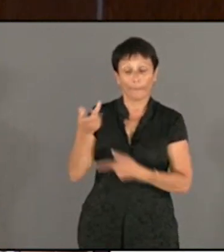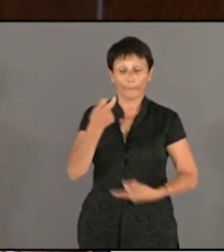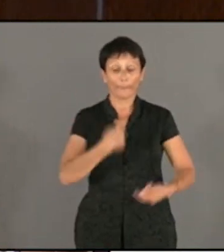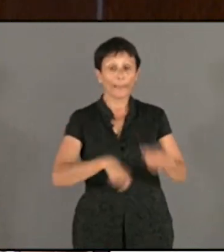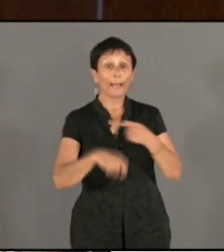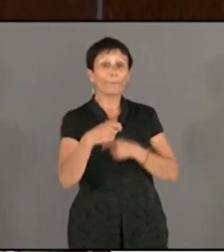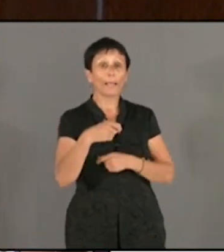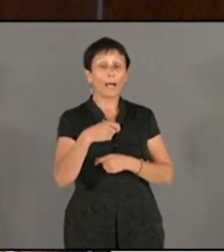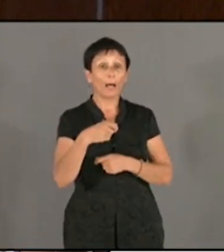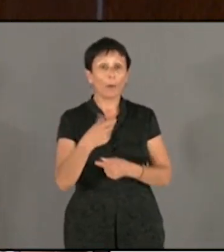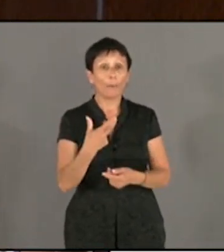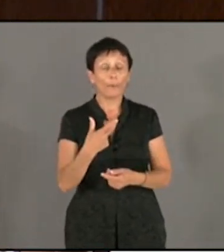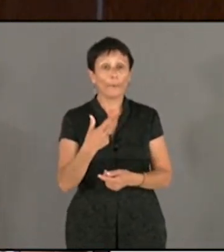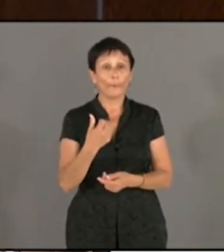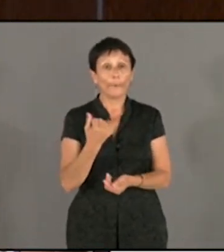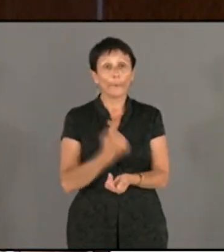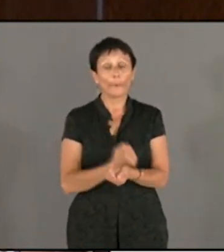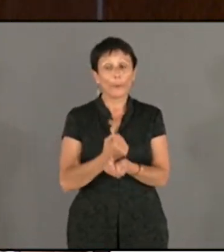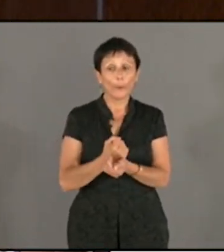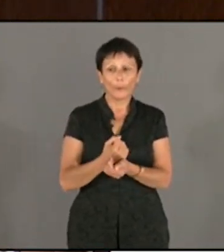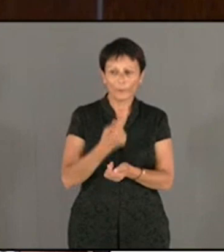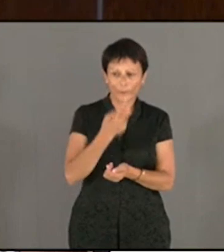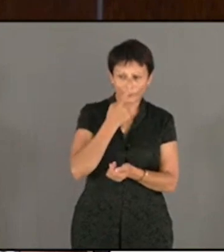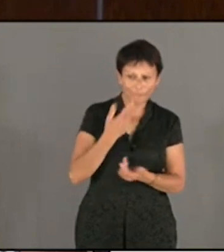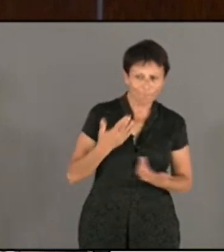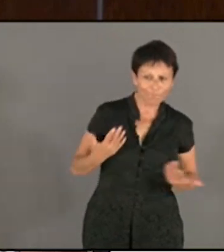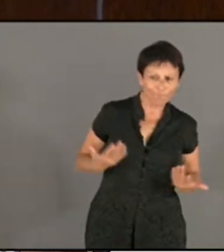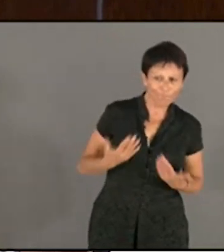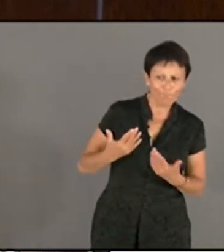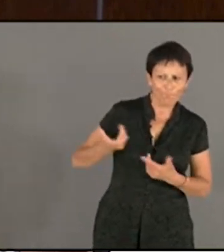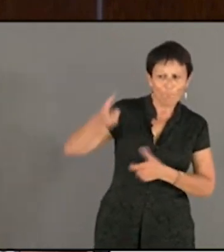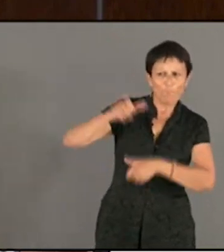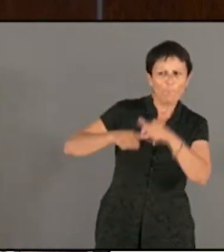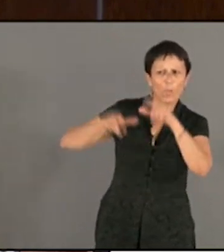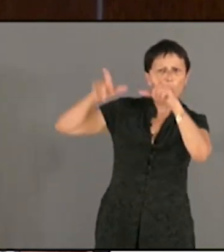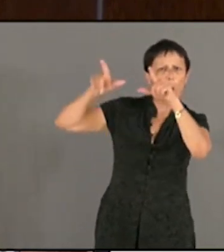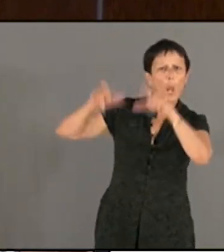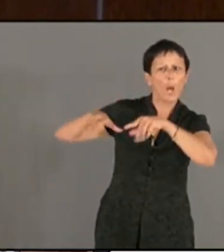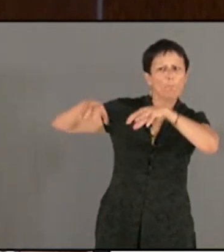de stupes voyaient d'un mauvais œil la présence, je crois,